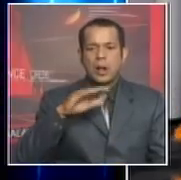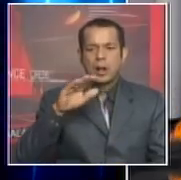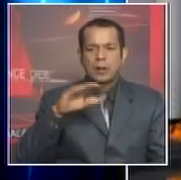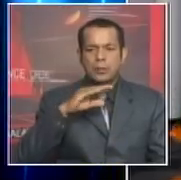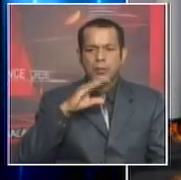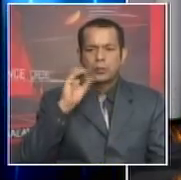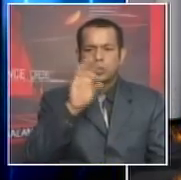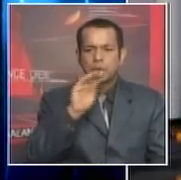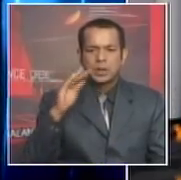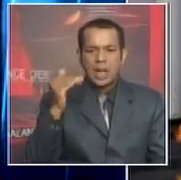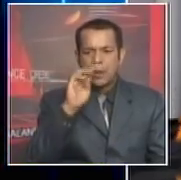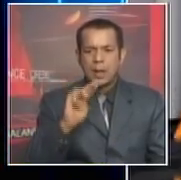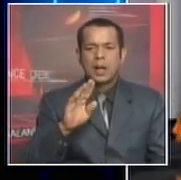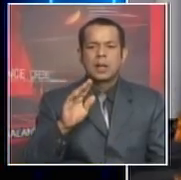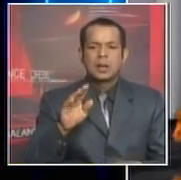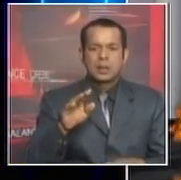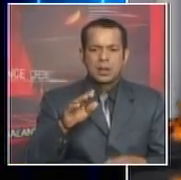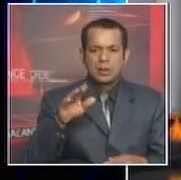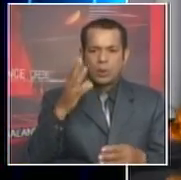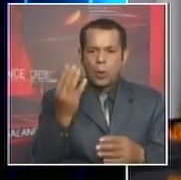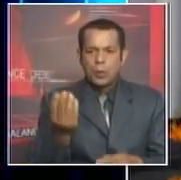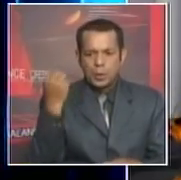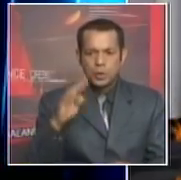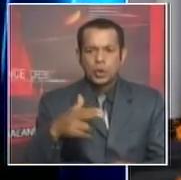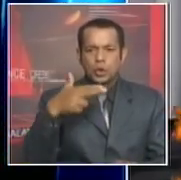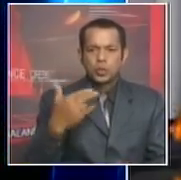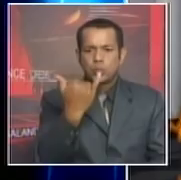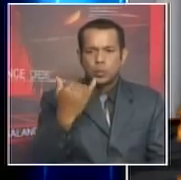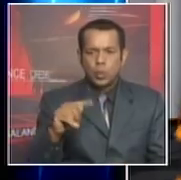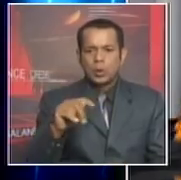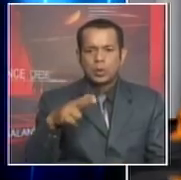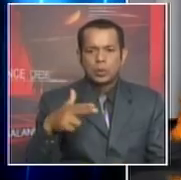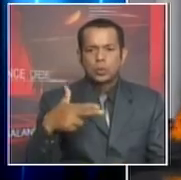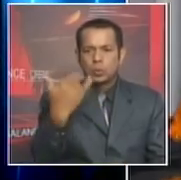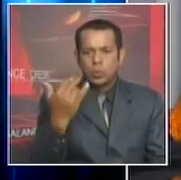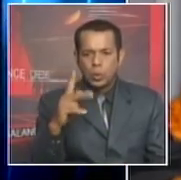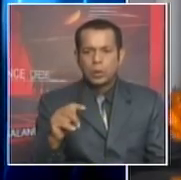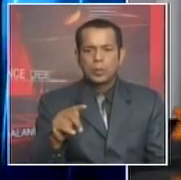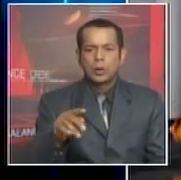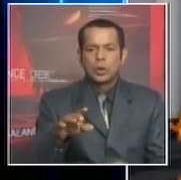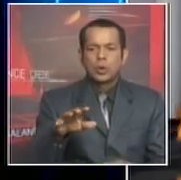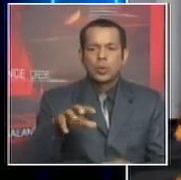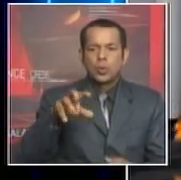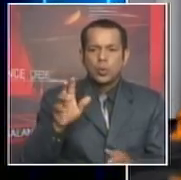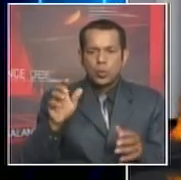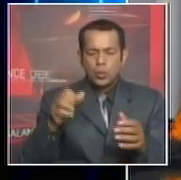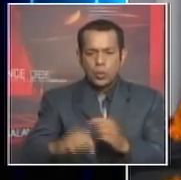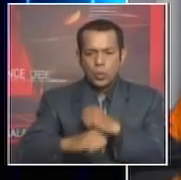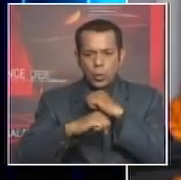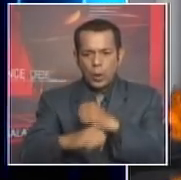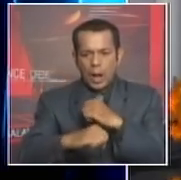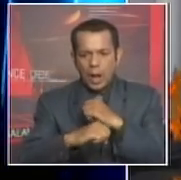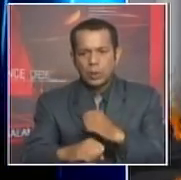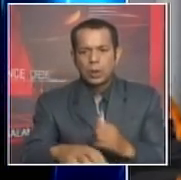यसको महत्त्व पौराणिक कालसँग जोडिएको छ। चोक चोक र गल्ली गल्लीमा घोडाको टापले कुल्चिँदै राक्षसलाई